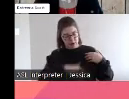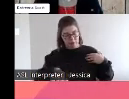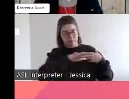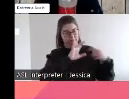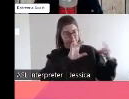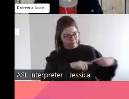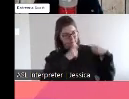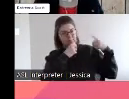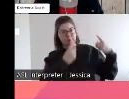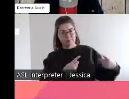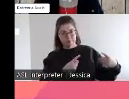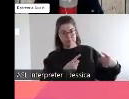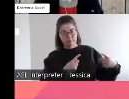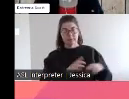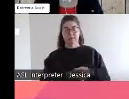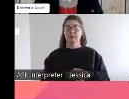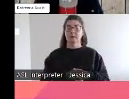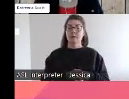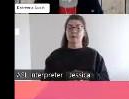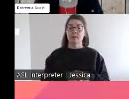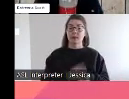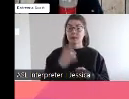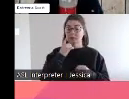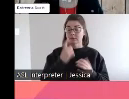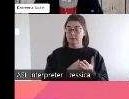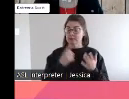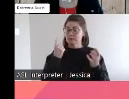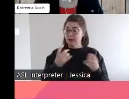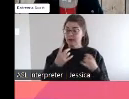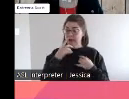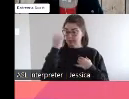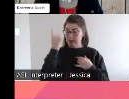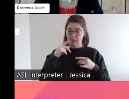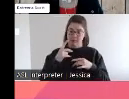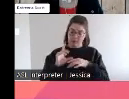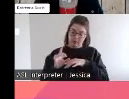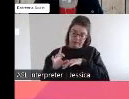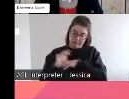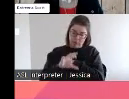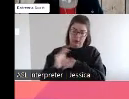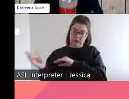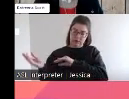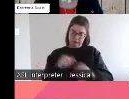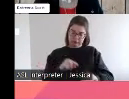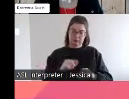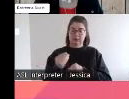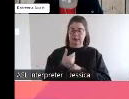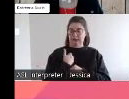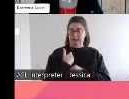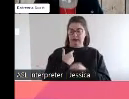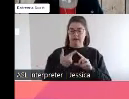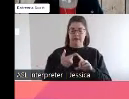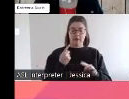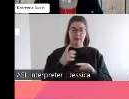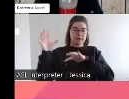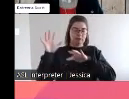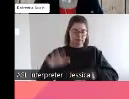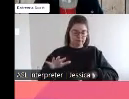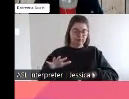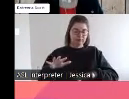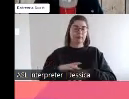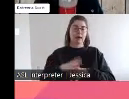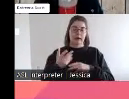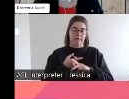pensez aux terres traditionnelles où vous vous trouvez et joignez-vous à nous pour reconnaître et remercier des générations de peuples autochtones qui ont pris soin des terres.